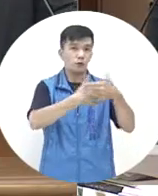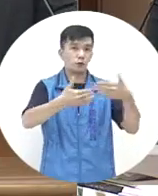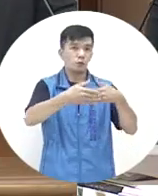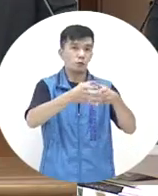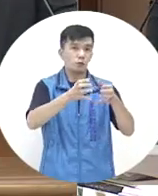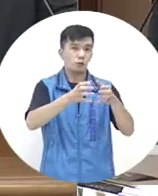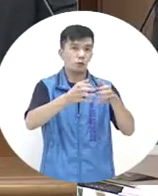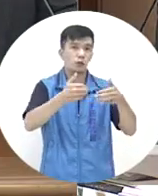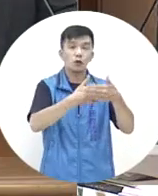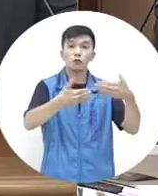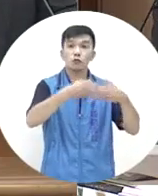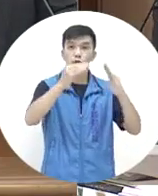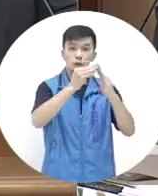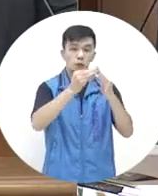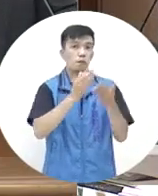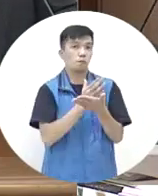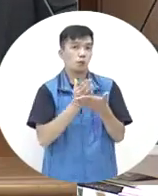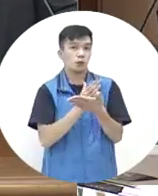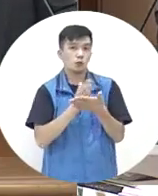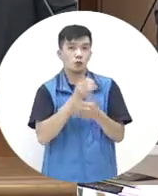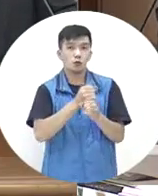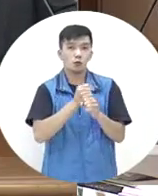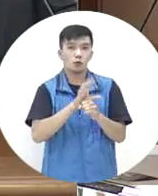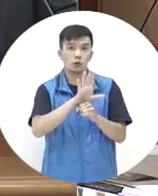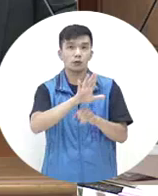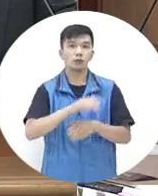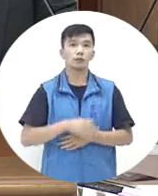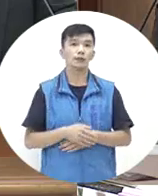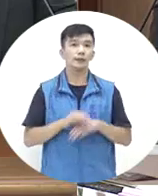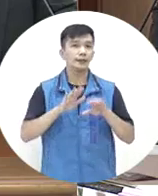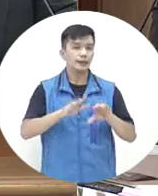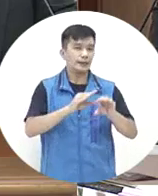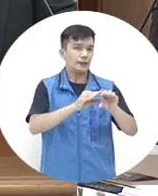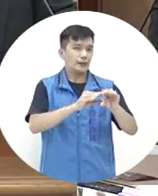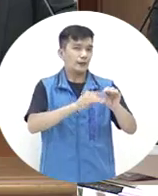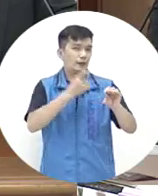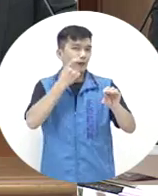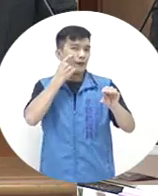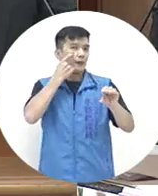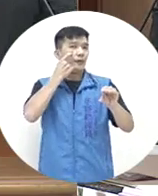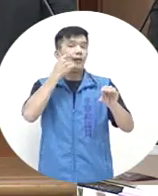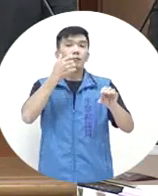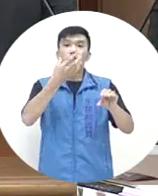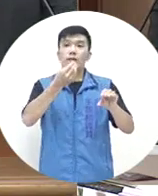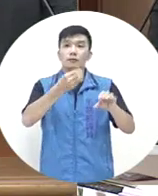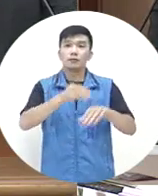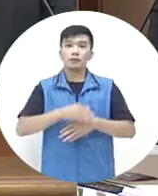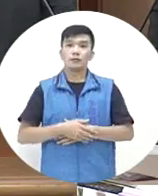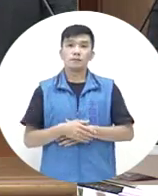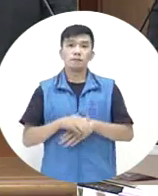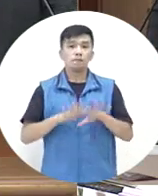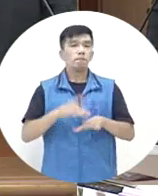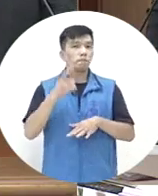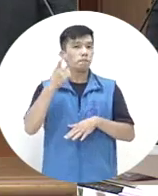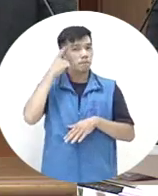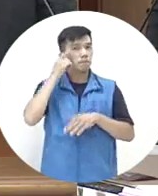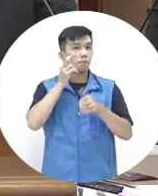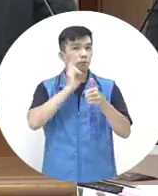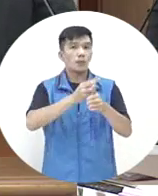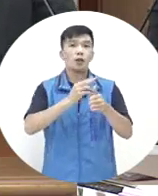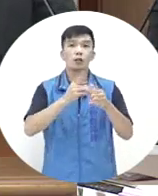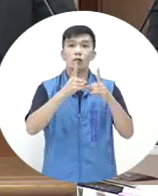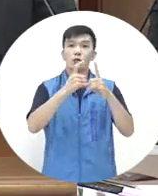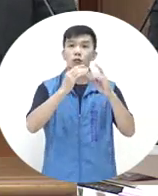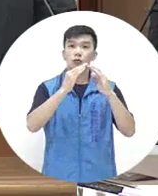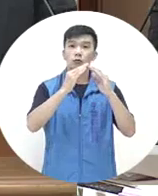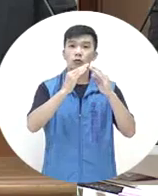哈，那交通还没有达到整个涌塞那种冲击的状况啦，所以那时候我们就责成我们都市计划西部计